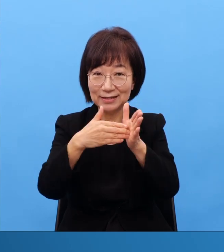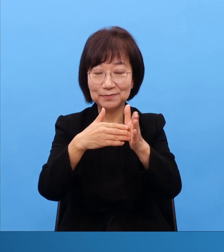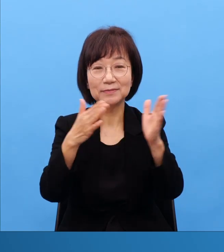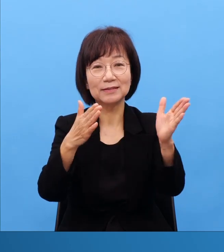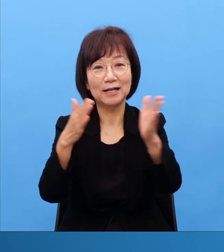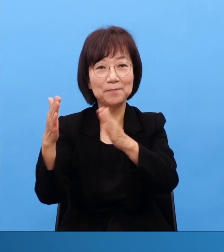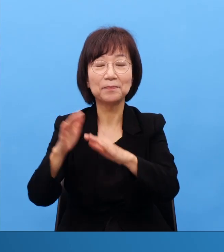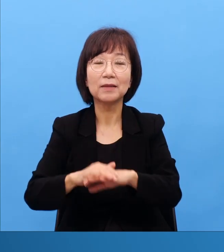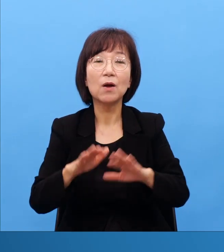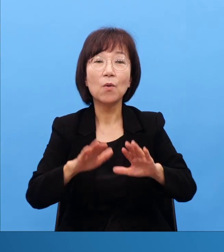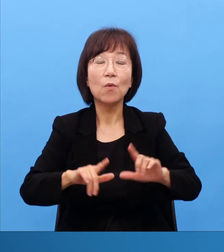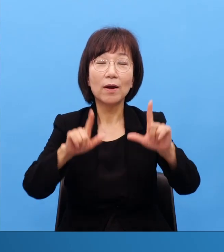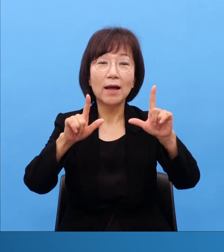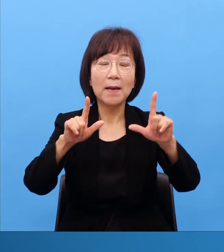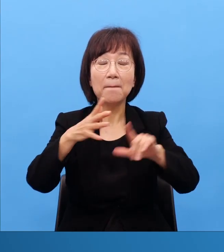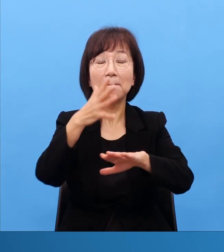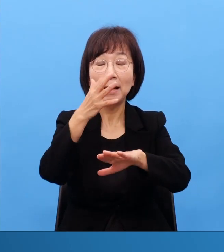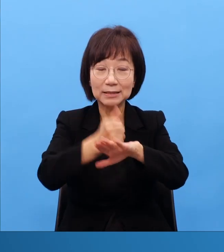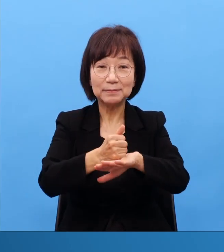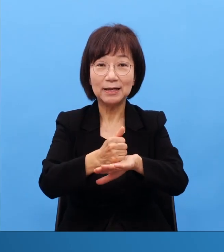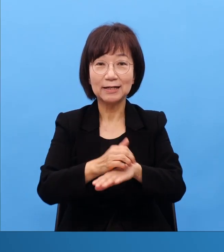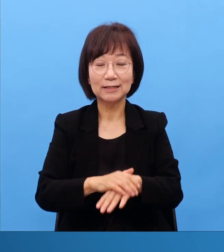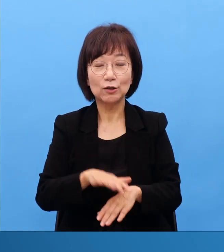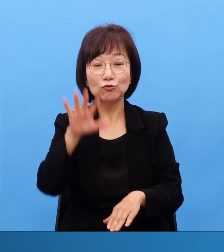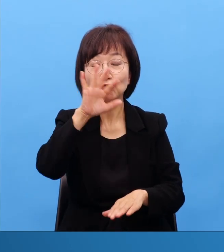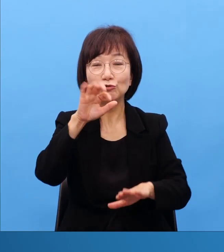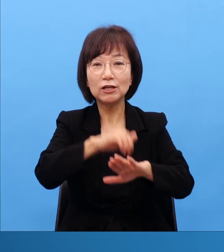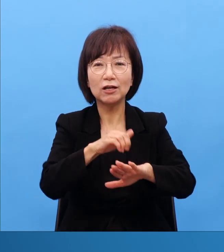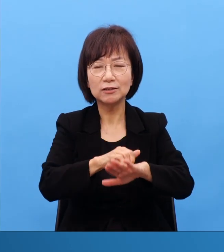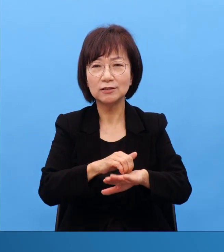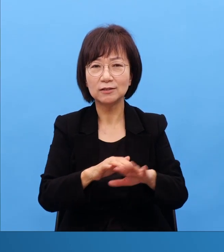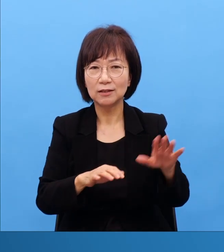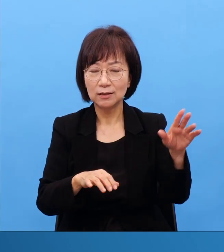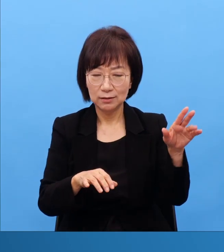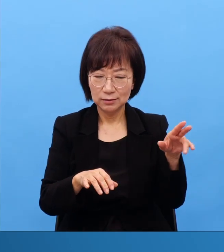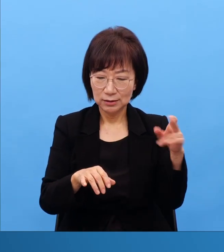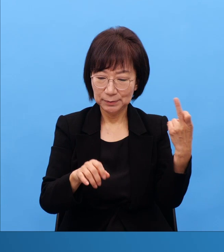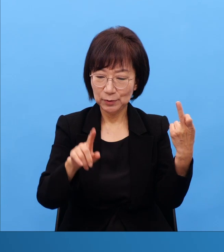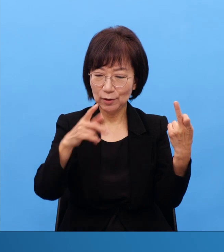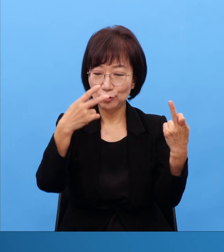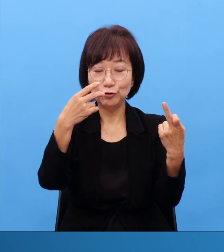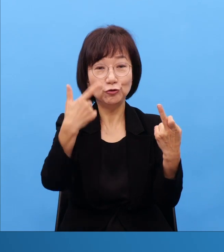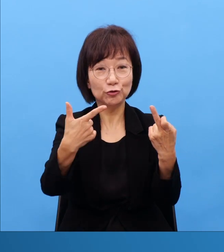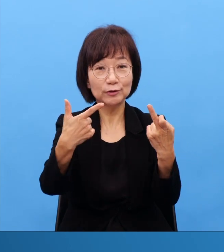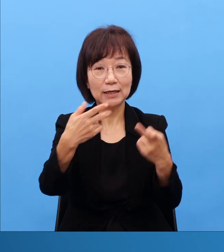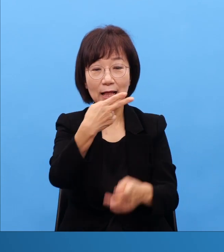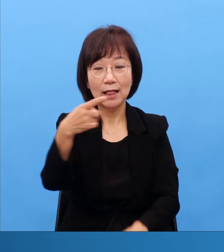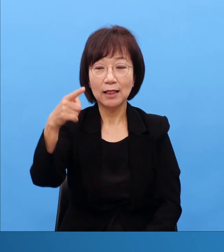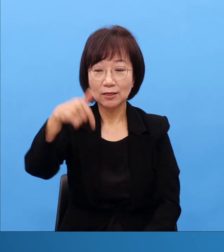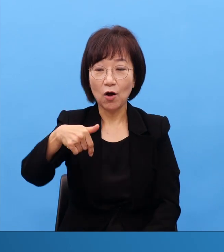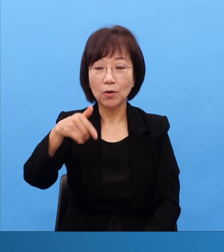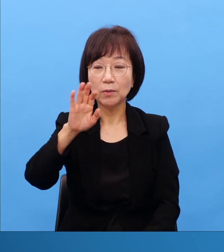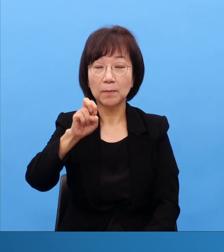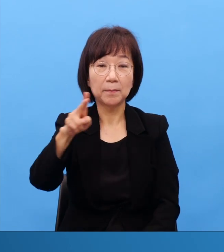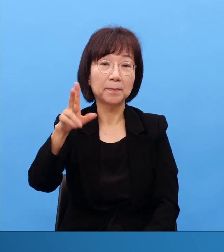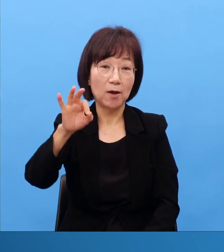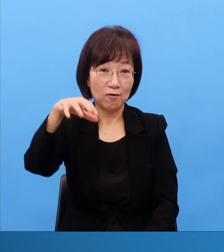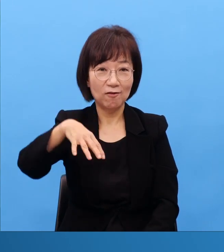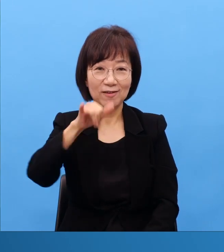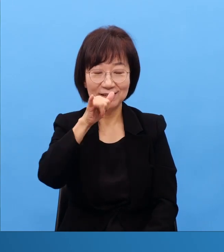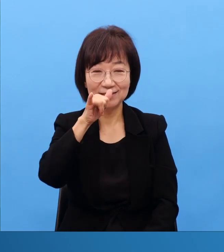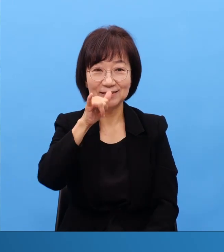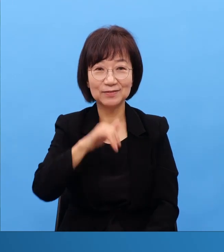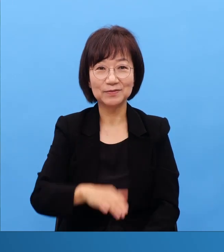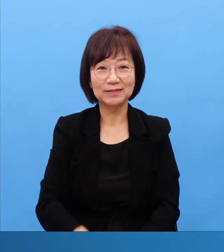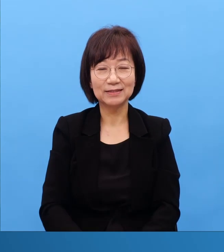올해 마지막 237 새가족 현장 사역자 훈련은 오는 12월 6일 덕평 RUTC에서 열립니다.